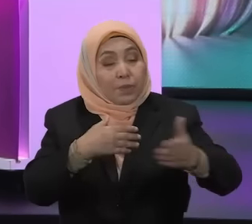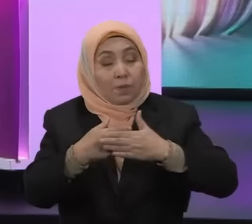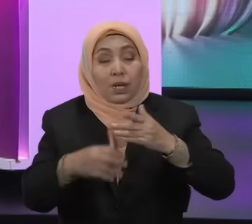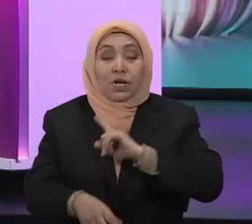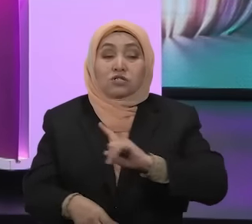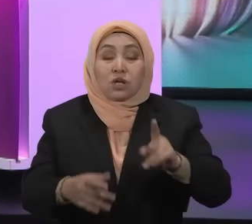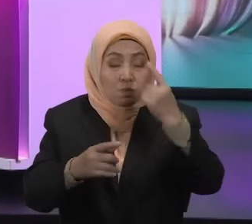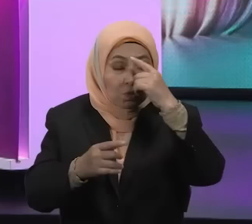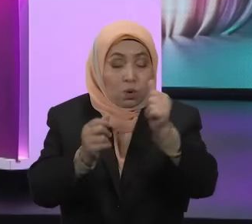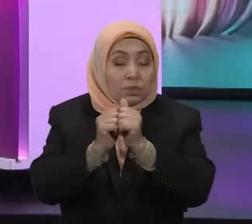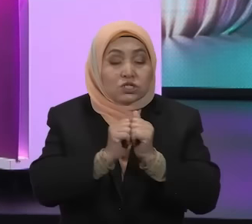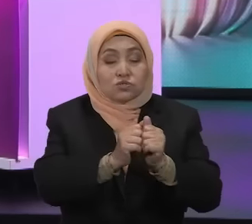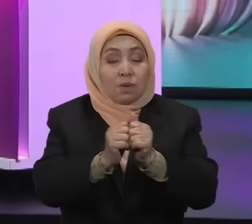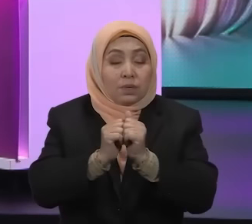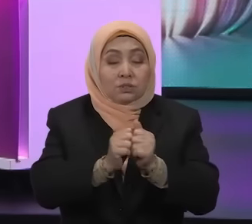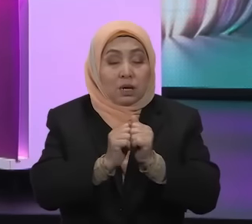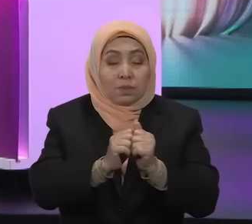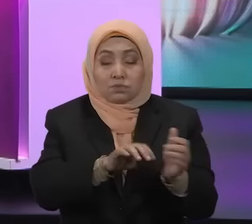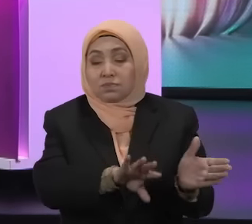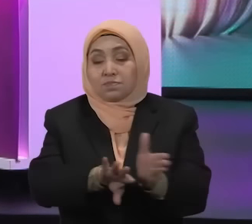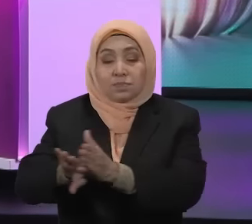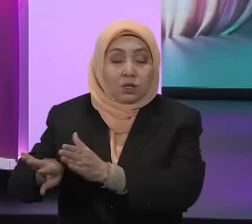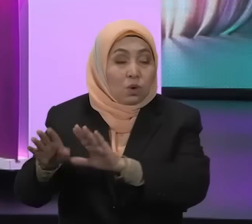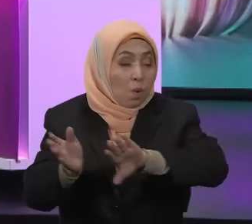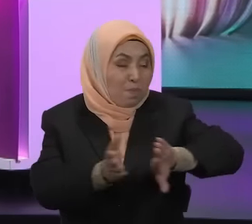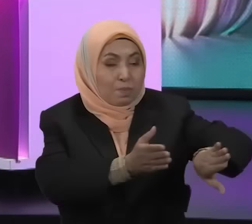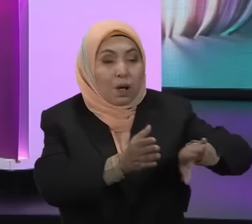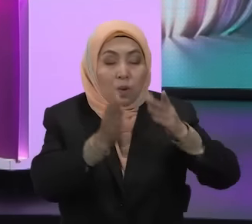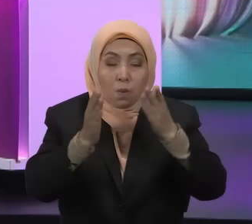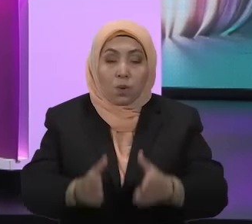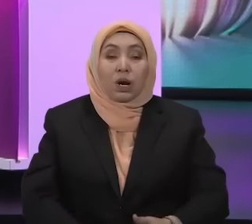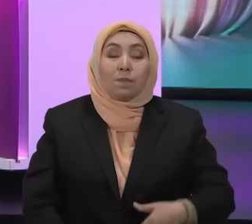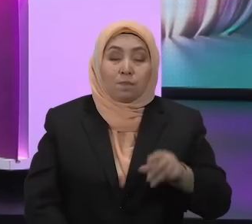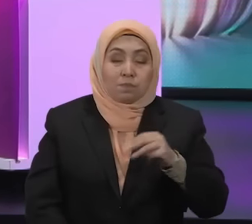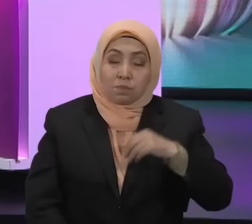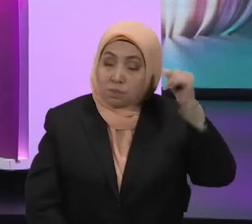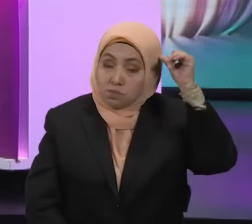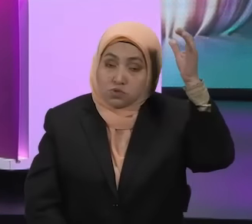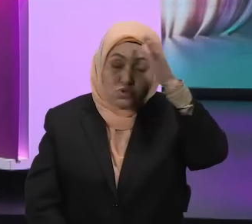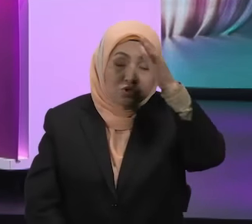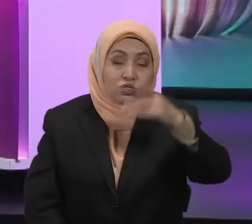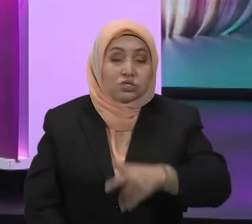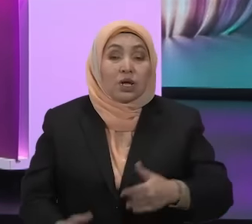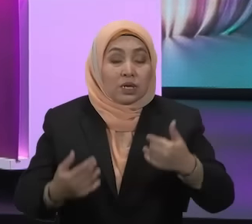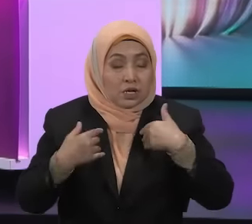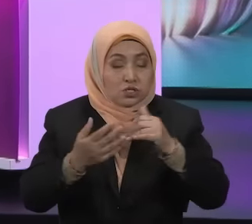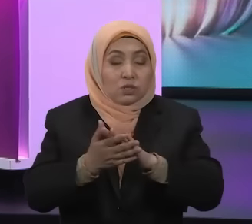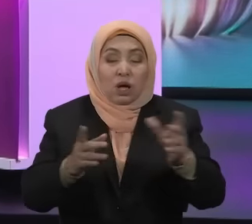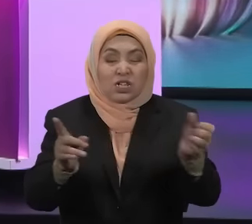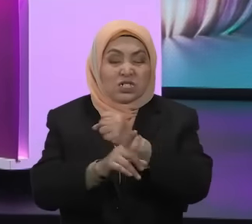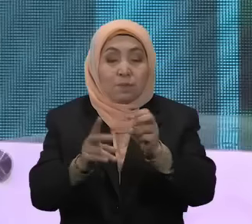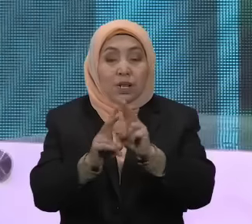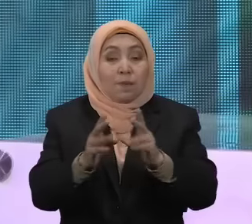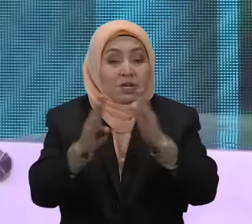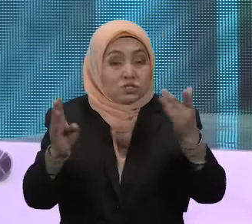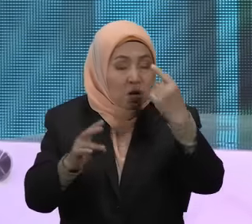Islam untuk sama-sama mengenepikan segala orang musyrik yang ada, maka itu adalah azab yang besar kepada mereka. Ya,